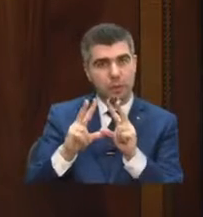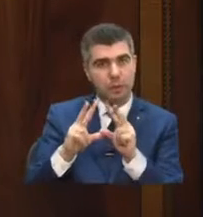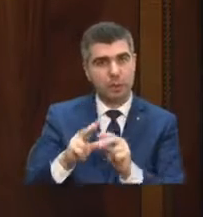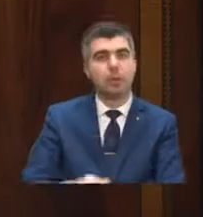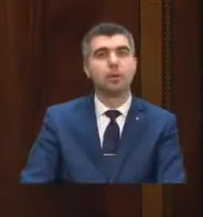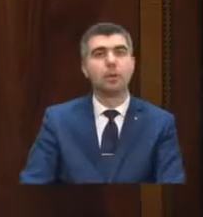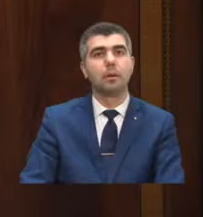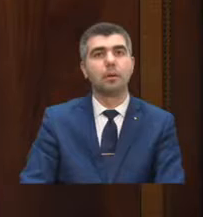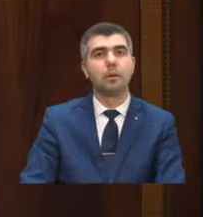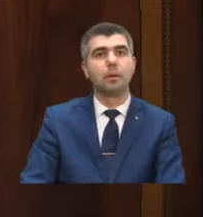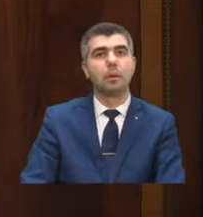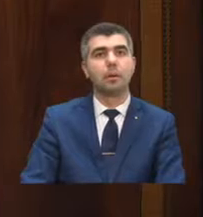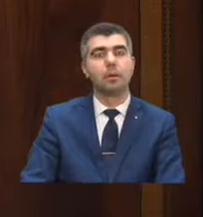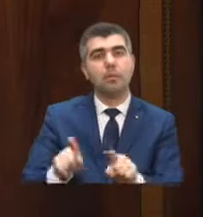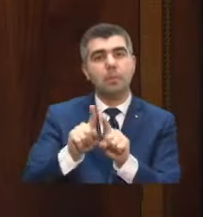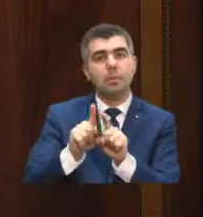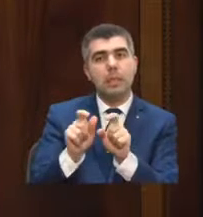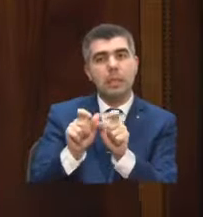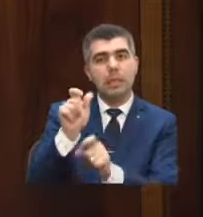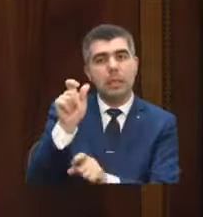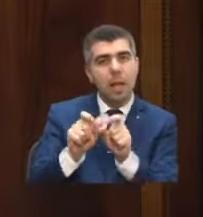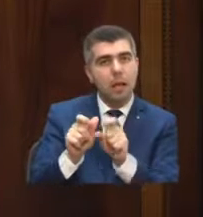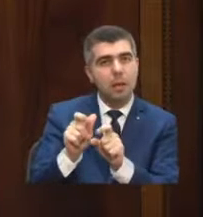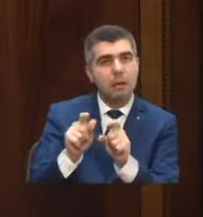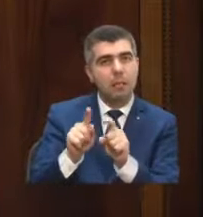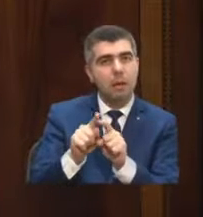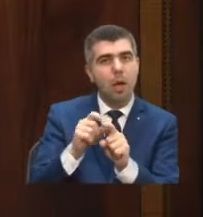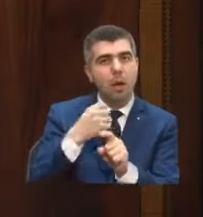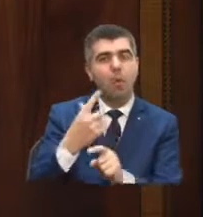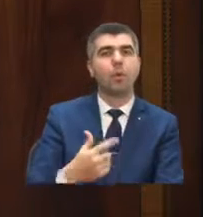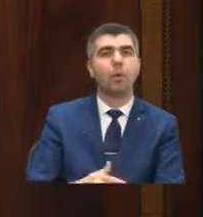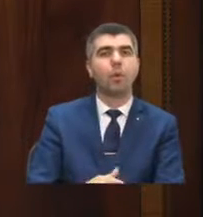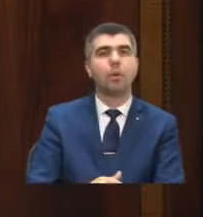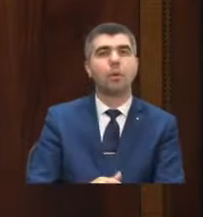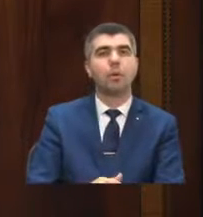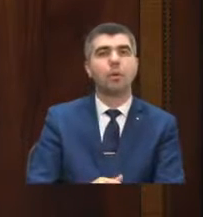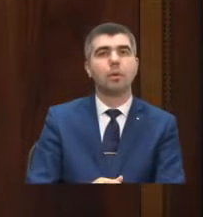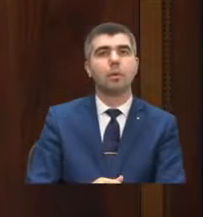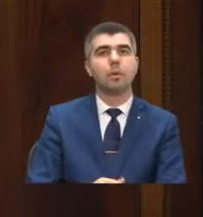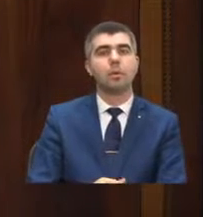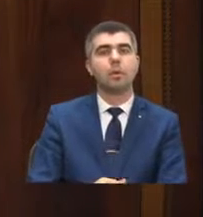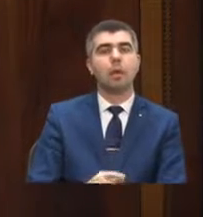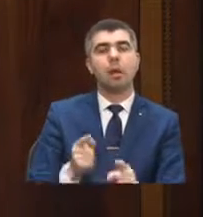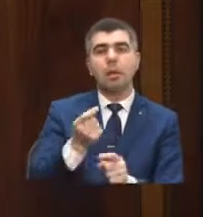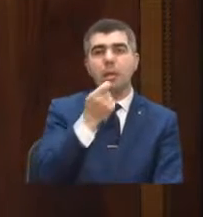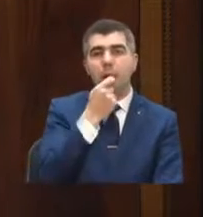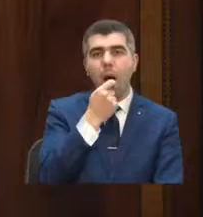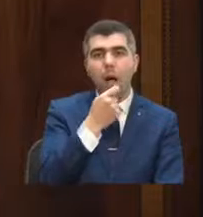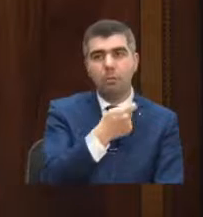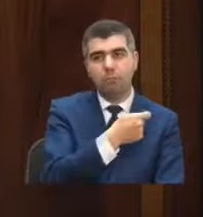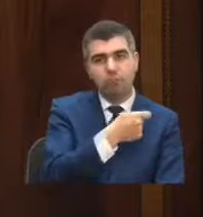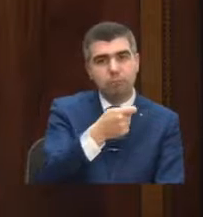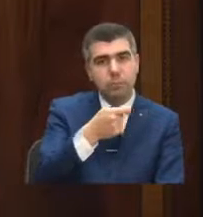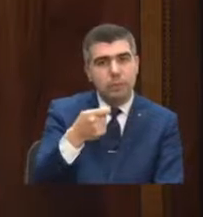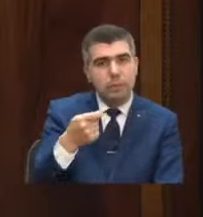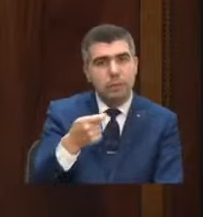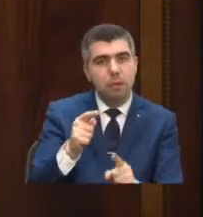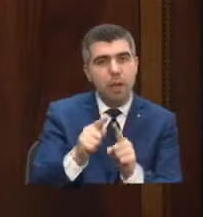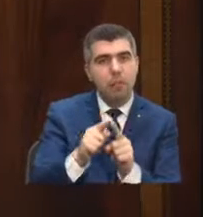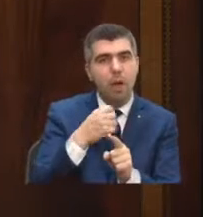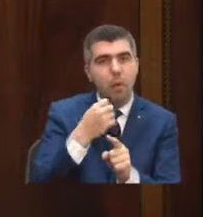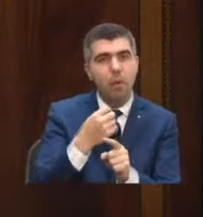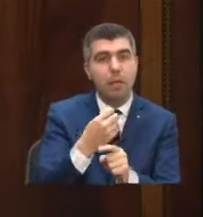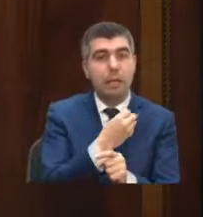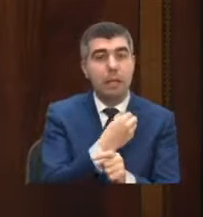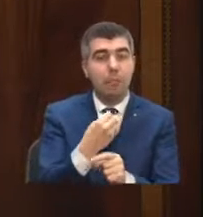خاصه الاشخاص الاكثر عرضه، وهذه الادويه المضاده للفيروسات